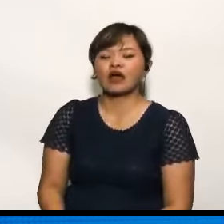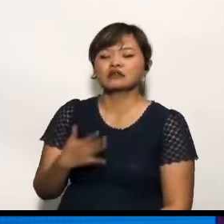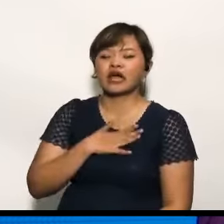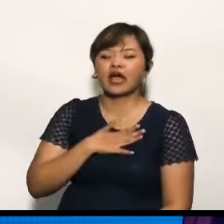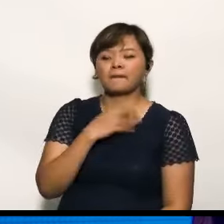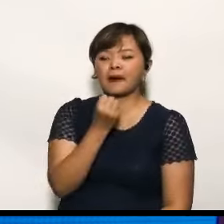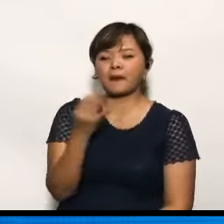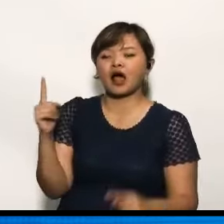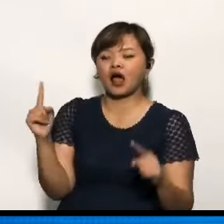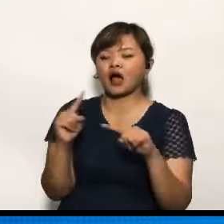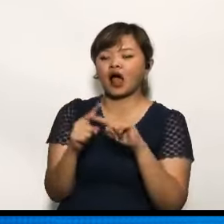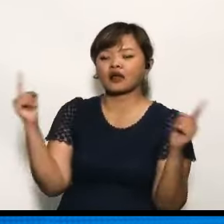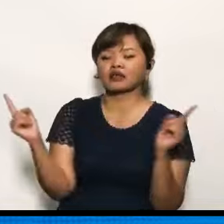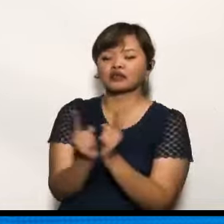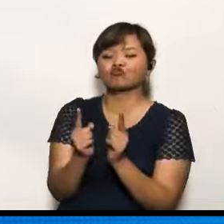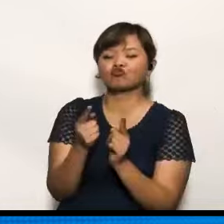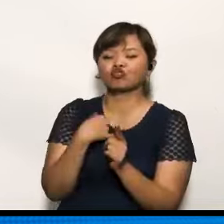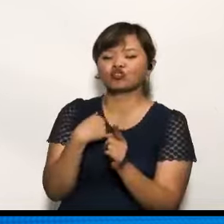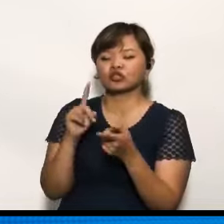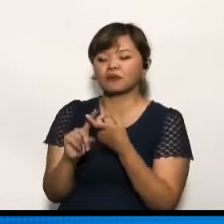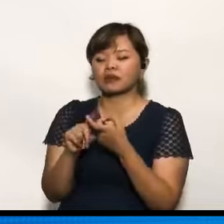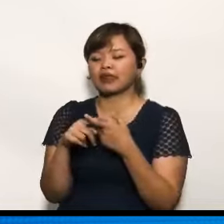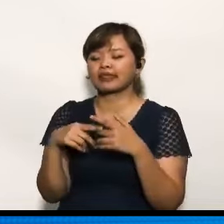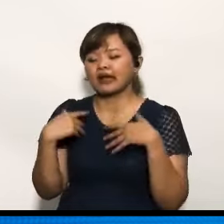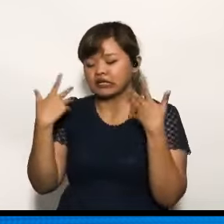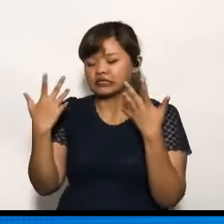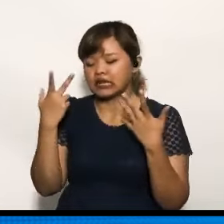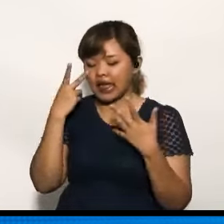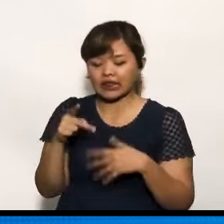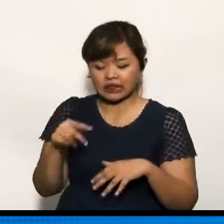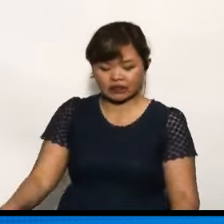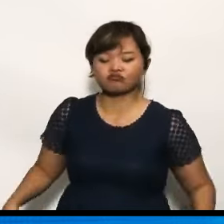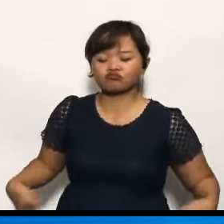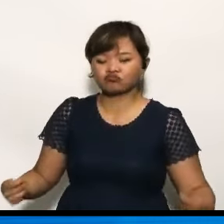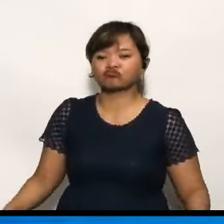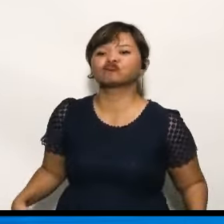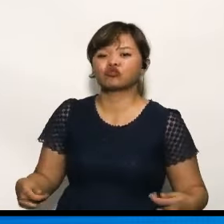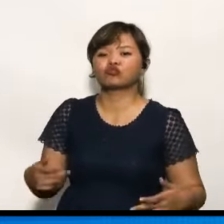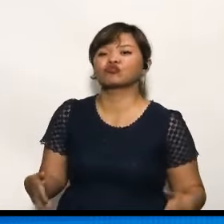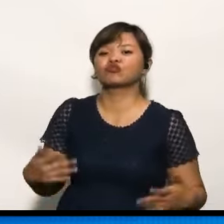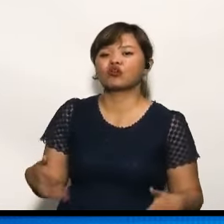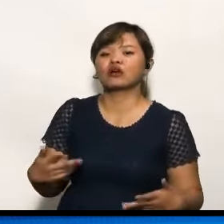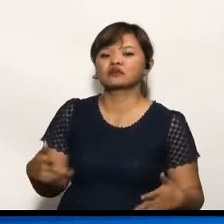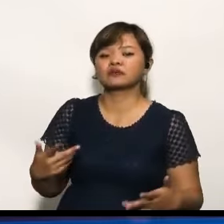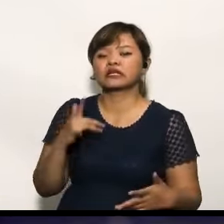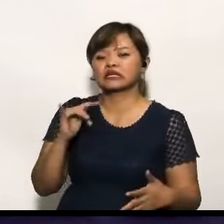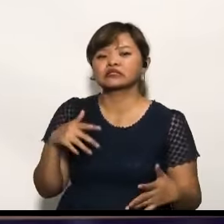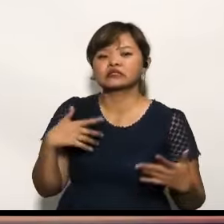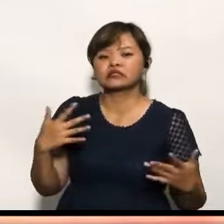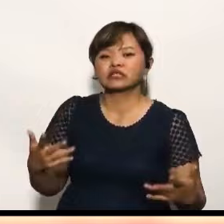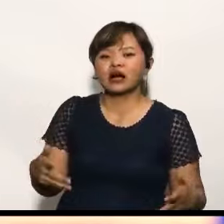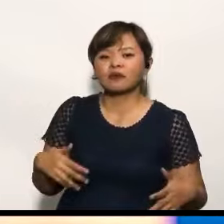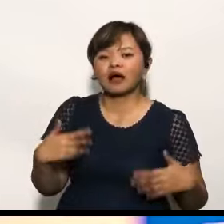Saya berapa kali ketemu teman-teman yang ngelihat roda ini hanya seperti suatu program. I challenge that person, it's not a